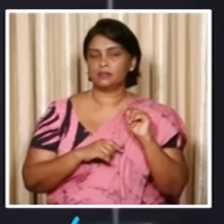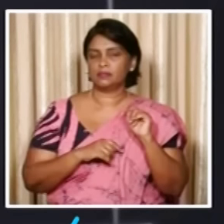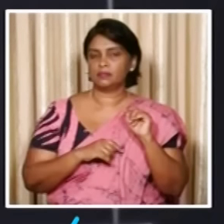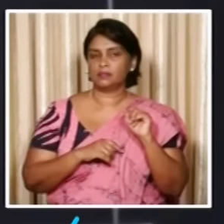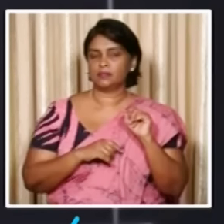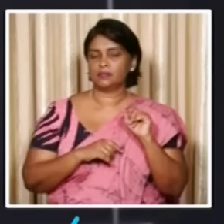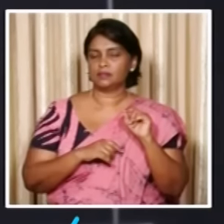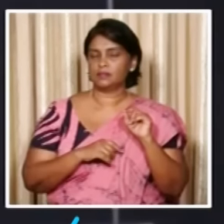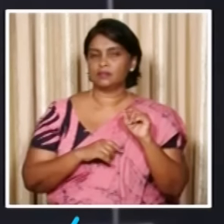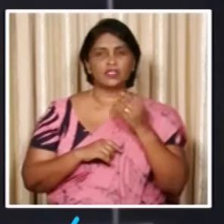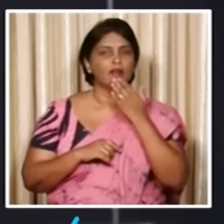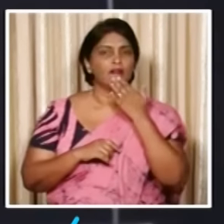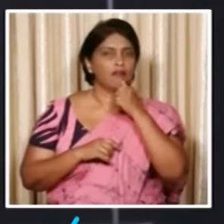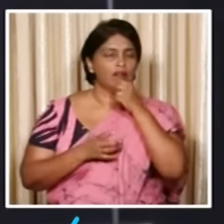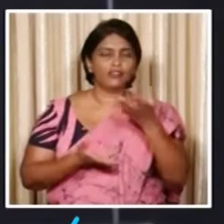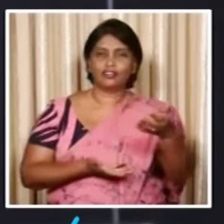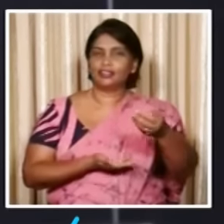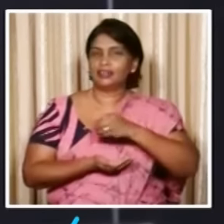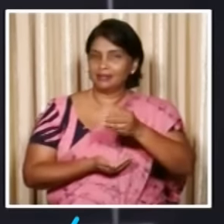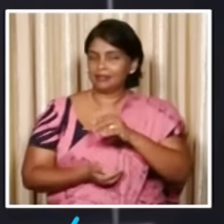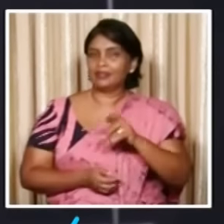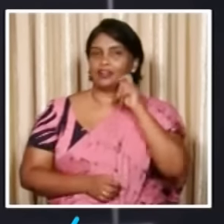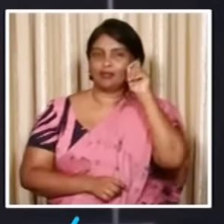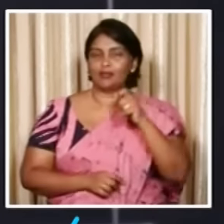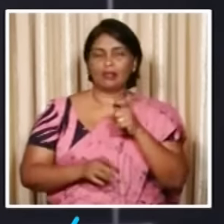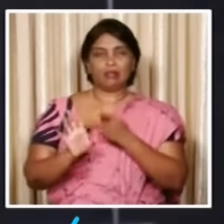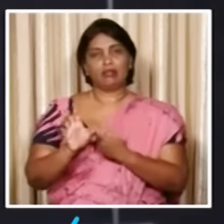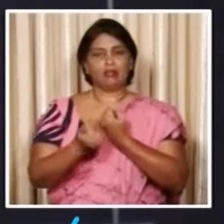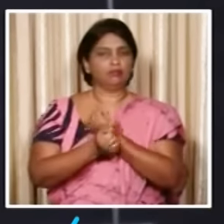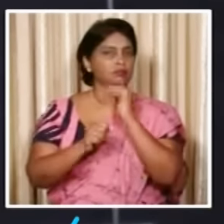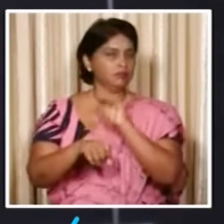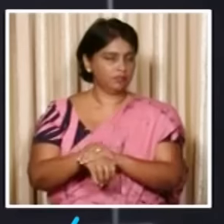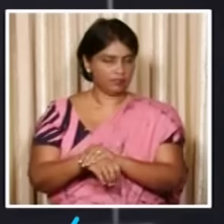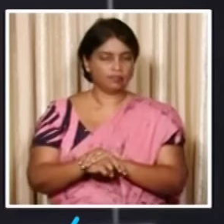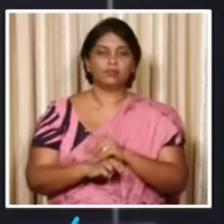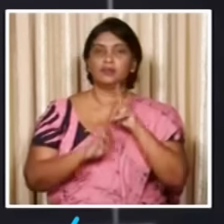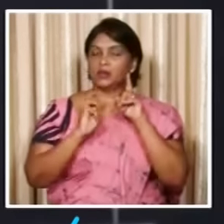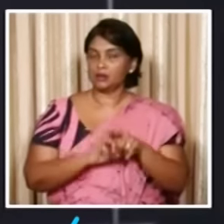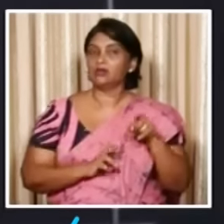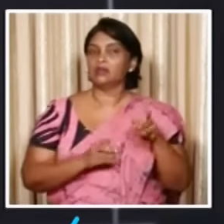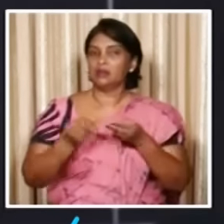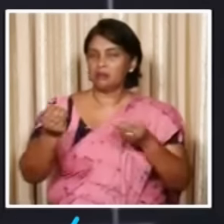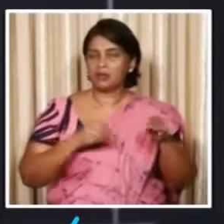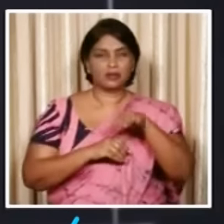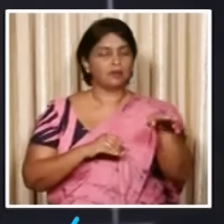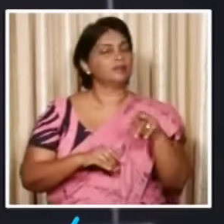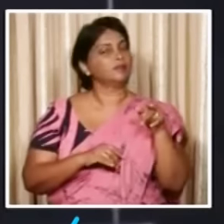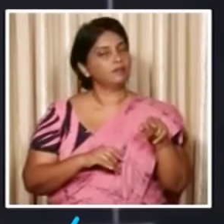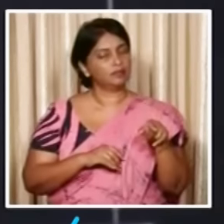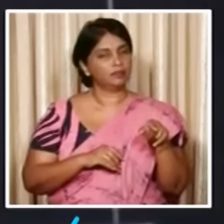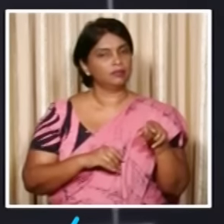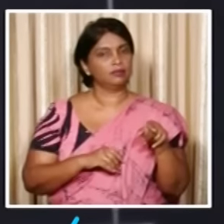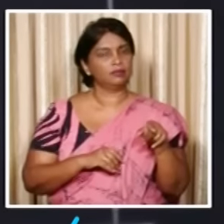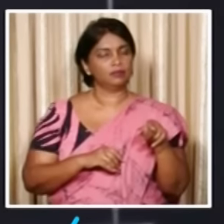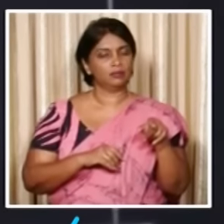நடாத்தியிருந்தனர். கோயிலுக்கு வரும் பக்தர்களின் தாகம் ஆற்றும் நோக்கில் வீதியோர வீடுகளில் குடியிருக்கும் மக்கள் தமது வீடுகளுக்கு வெளியே வைத்திருந்த